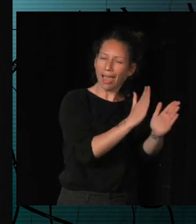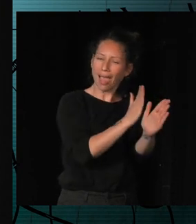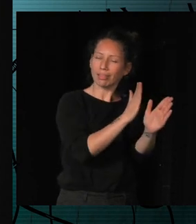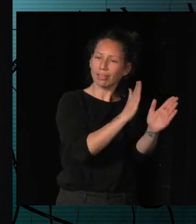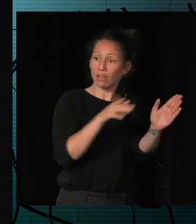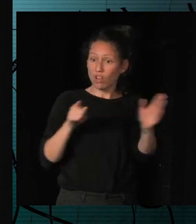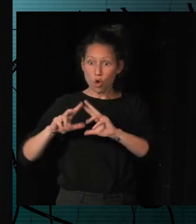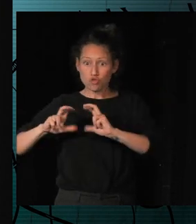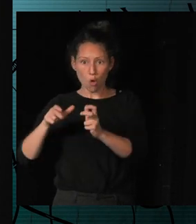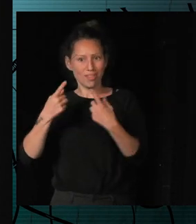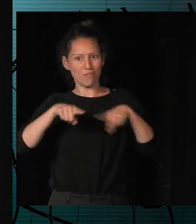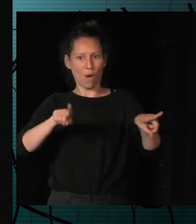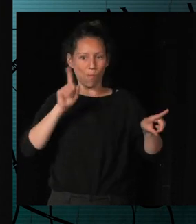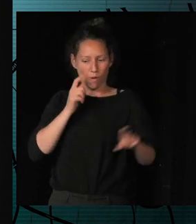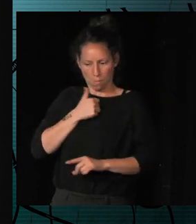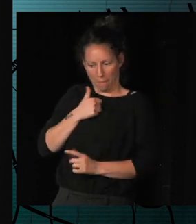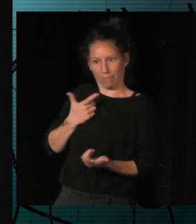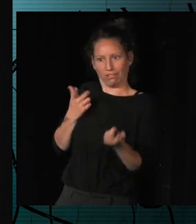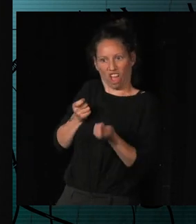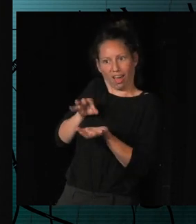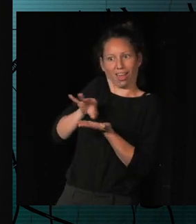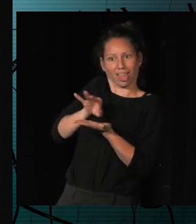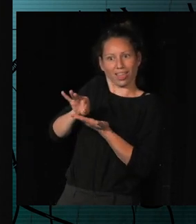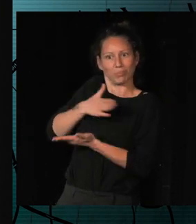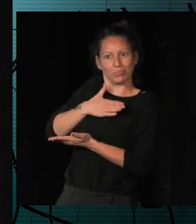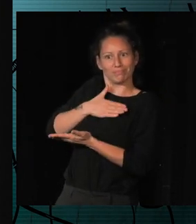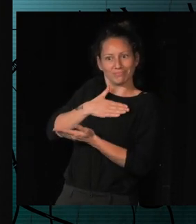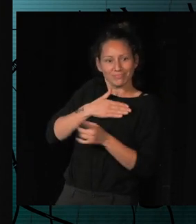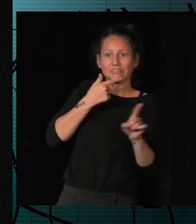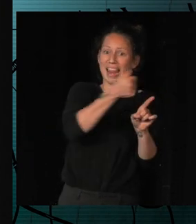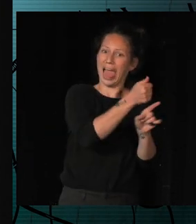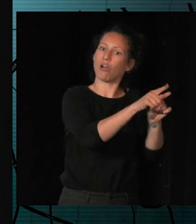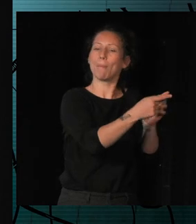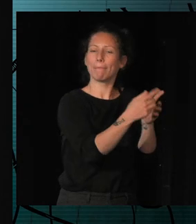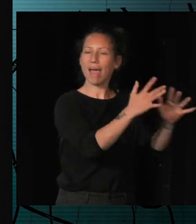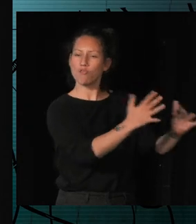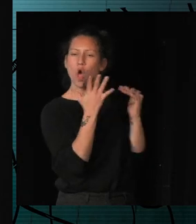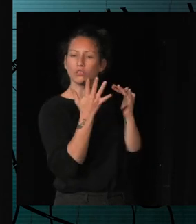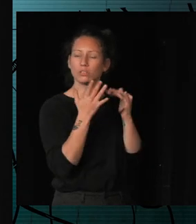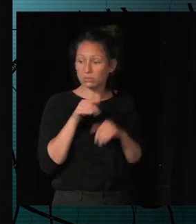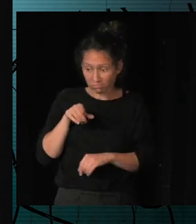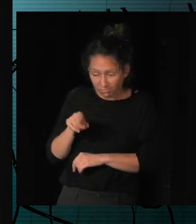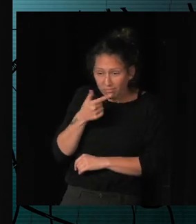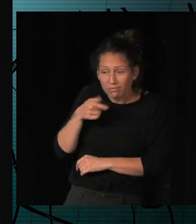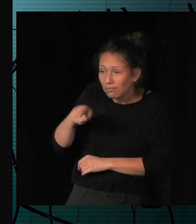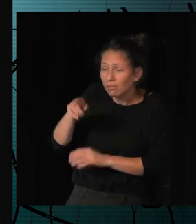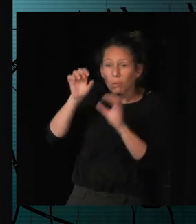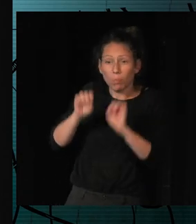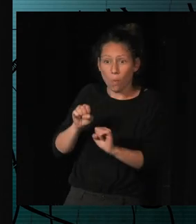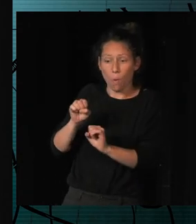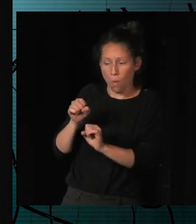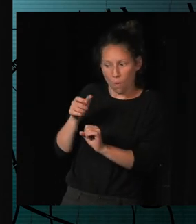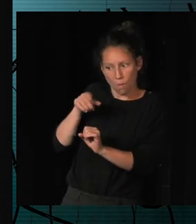qu'en fait il vous responsabilise du fait que vous êtes responsable de la vie ou de la mort du personnage qu'il est enfin que c'est une projection de vous ou alors un être que vous devez